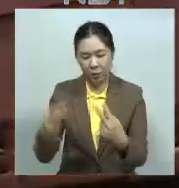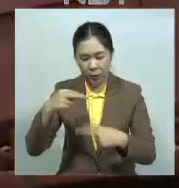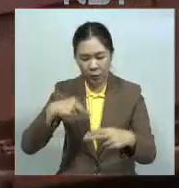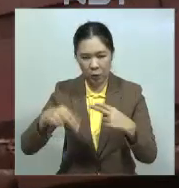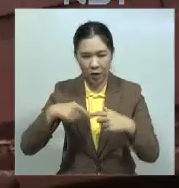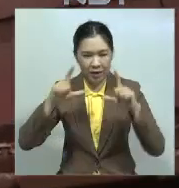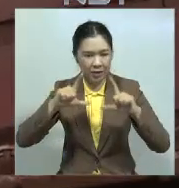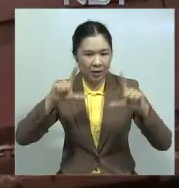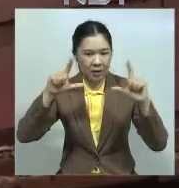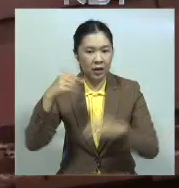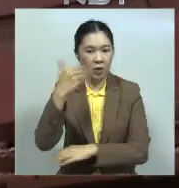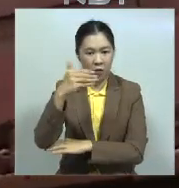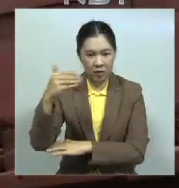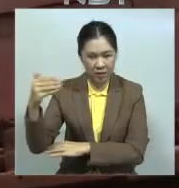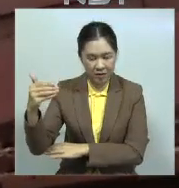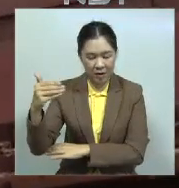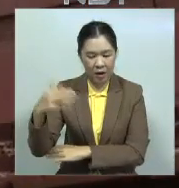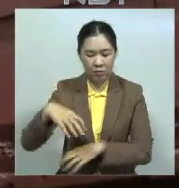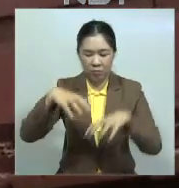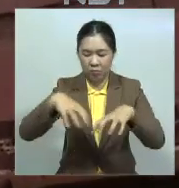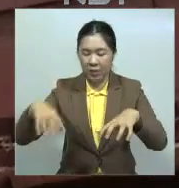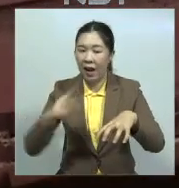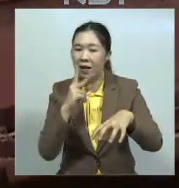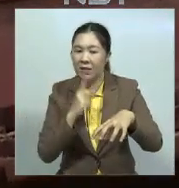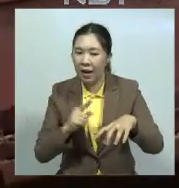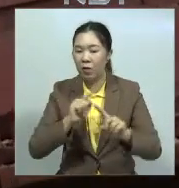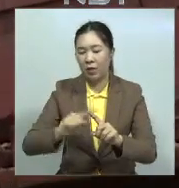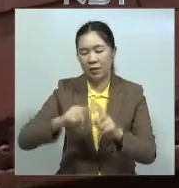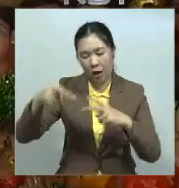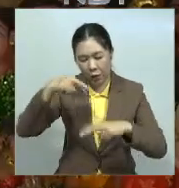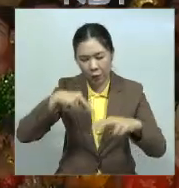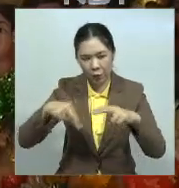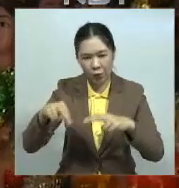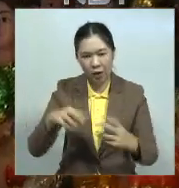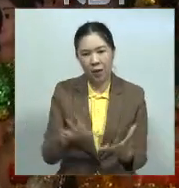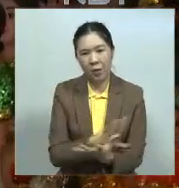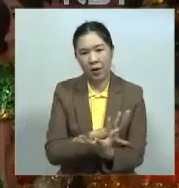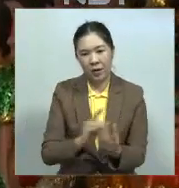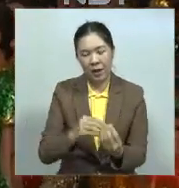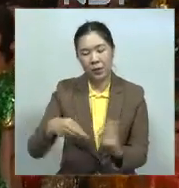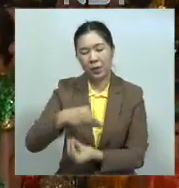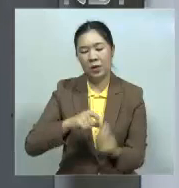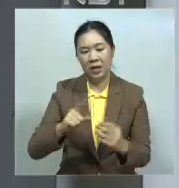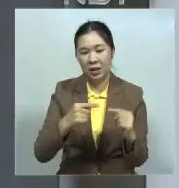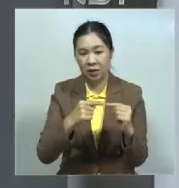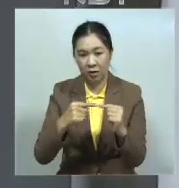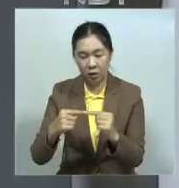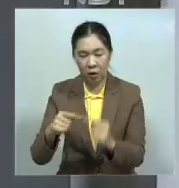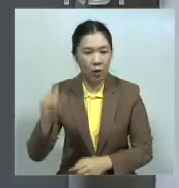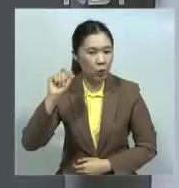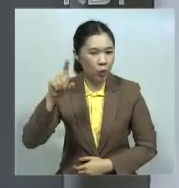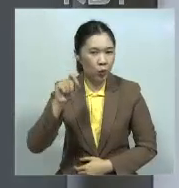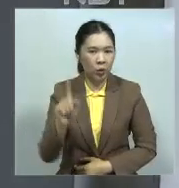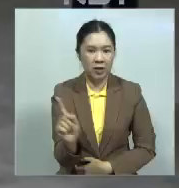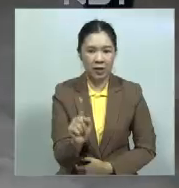เอกลักษณ์ของชาติบูรณะแหล่งโบราณสถานสร้างมูลค่าทางวัฒนธรรมต่อยอดเศรษฐกิจส่วนเรื่องเร่งด่วนคือง